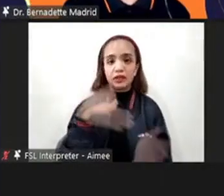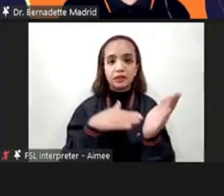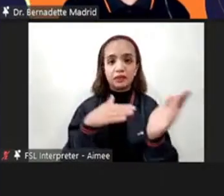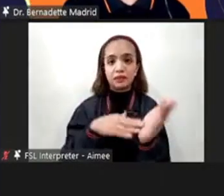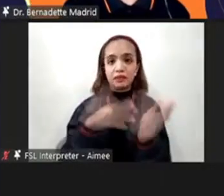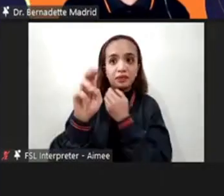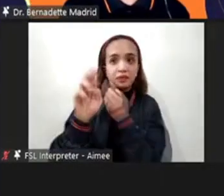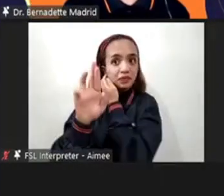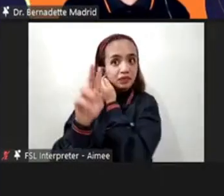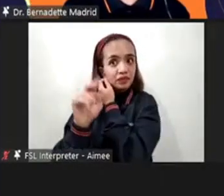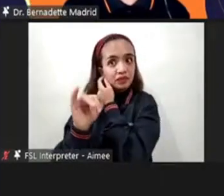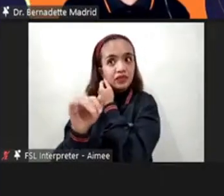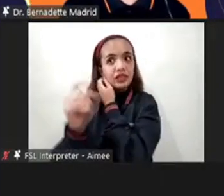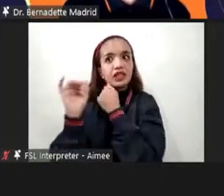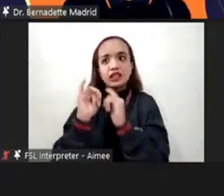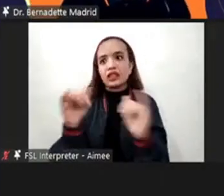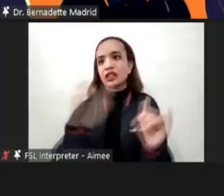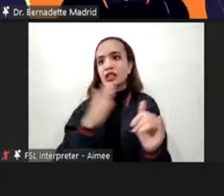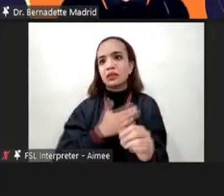pediatrician siya, doktor ko pa rin siya.